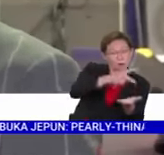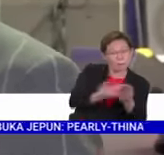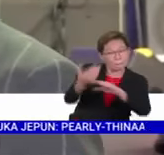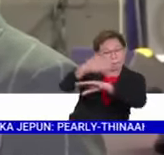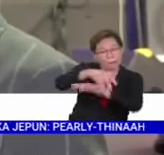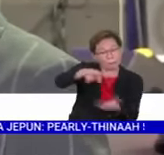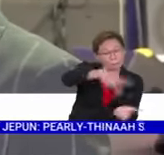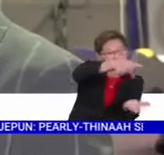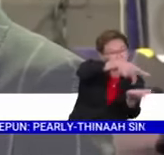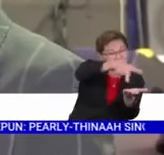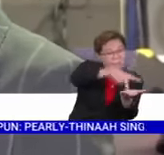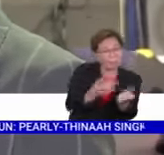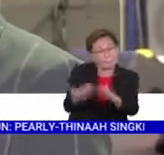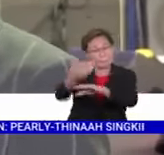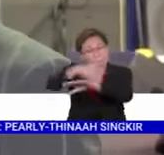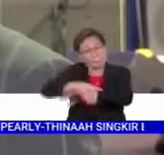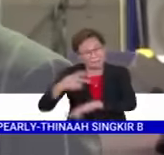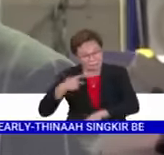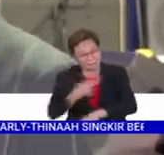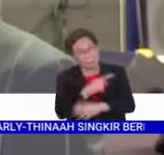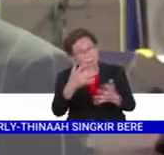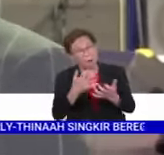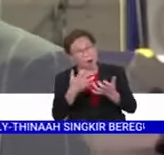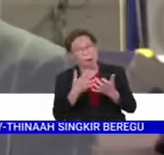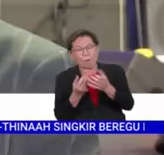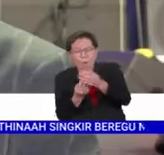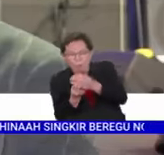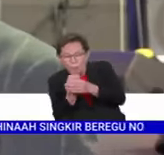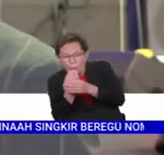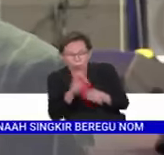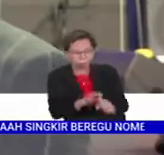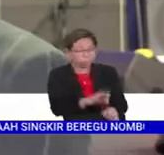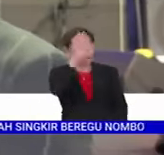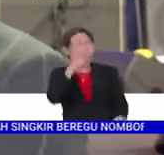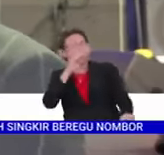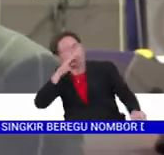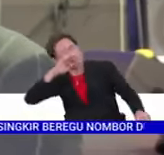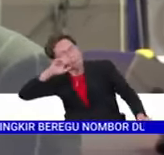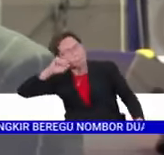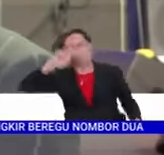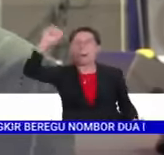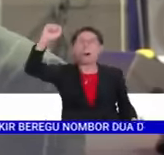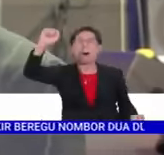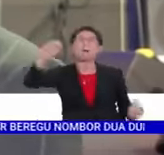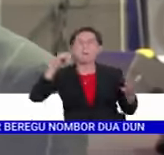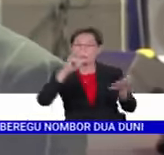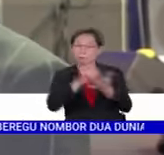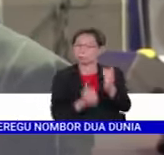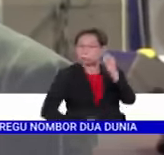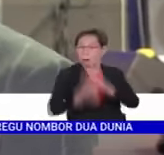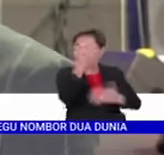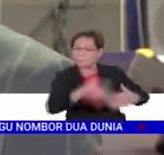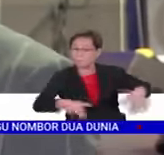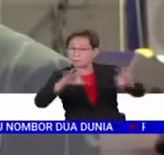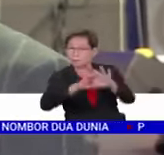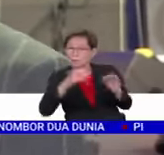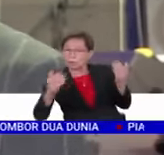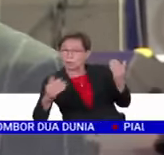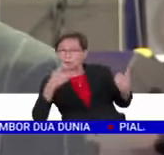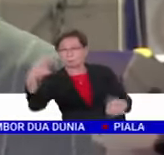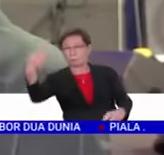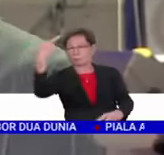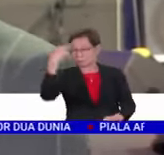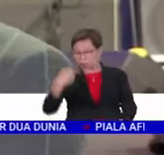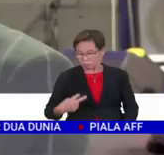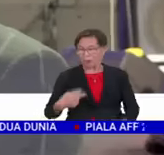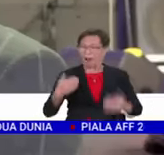malam ini memang kita nak menyemai semangat kemerdekaan tu. Yeah. Ha, itu yang paling penting sebenarnya. Sebab mungkin dia nampak saya